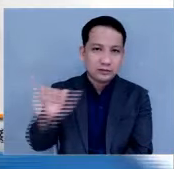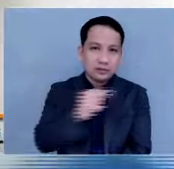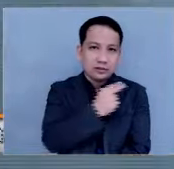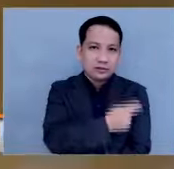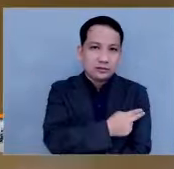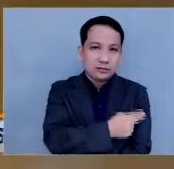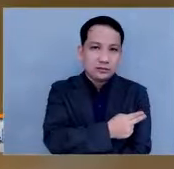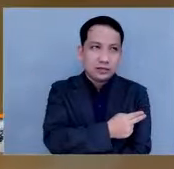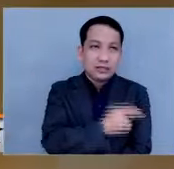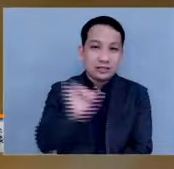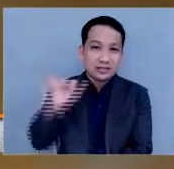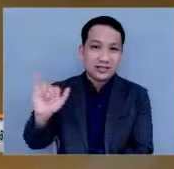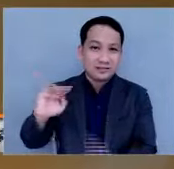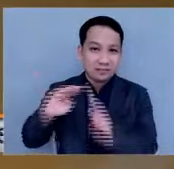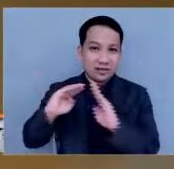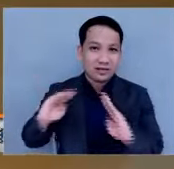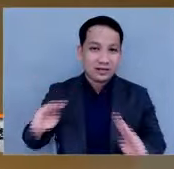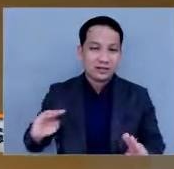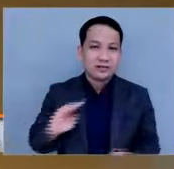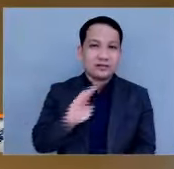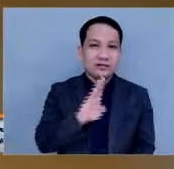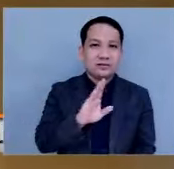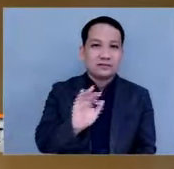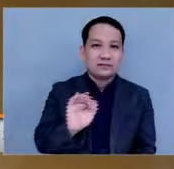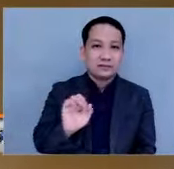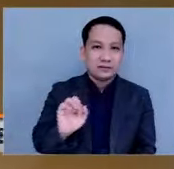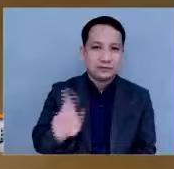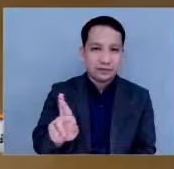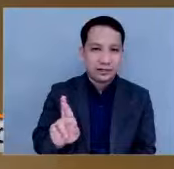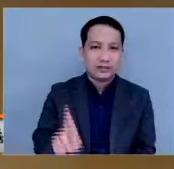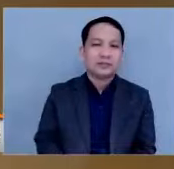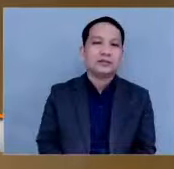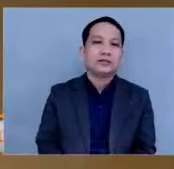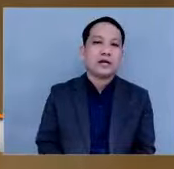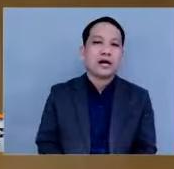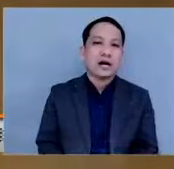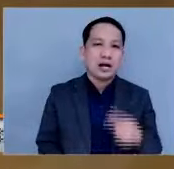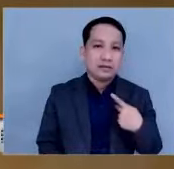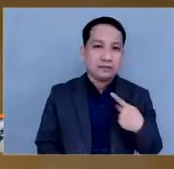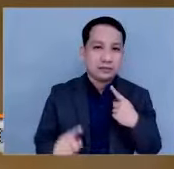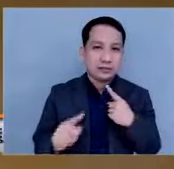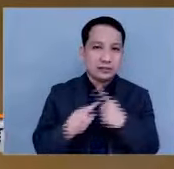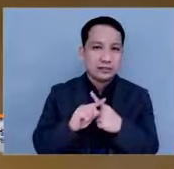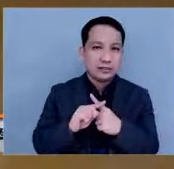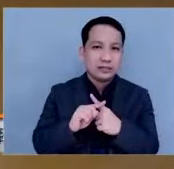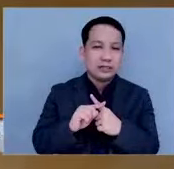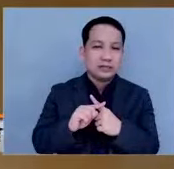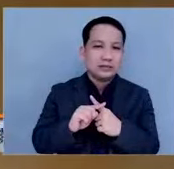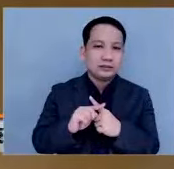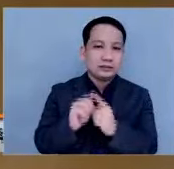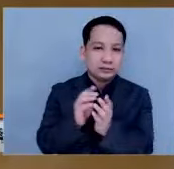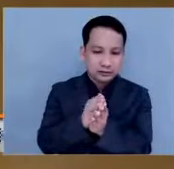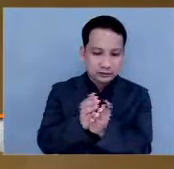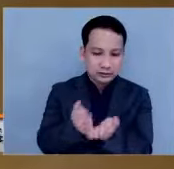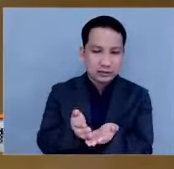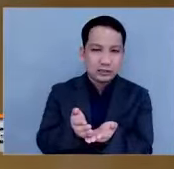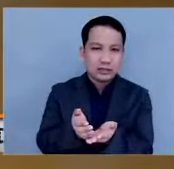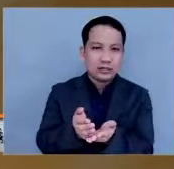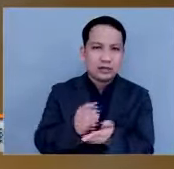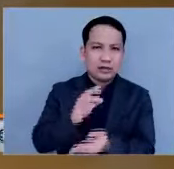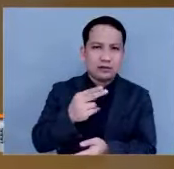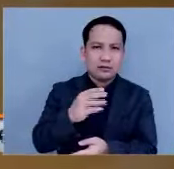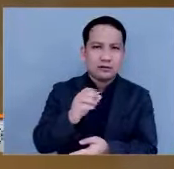bahay. Ayon sa Bureau of Fisheries and Aquatic Resources, nagpositibo sa red tide ang mga shellfish gaya ng tahong,